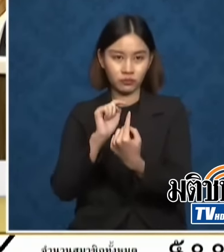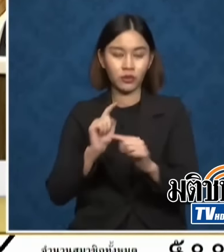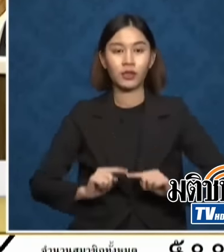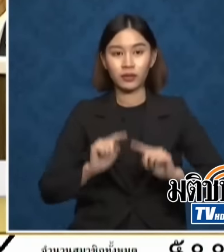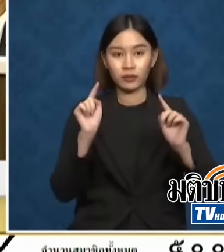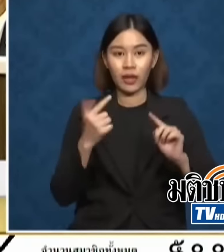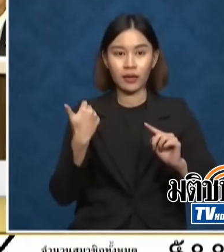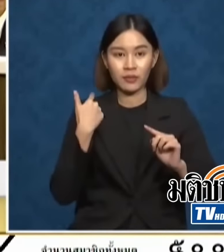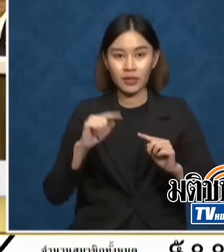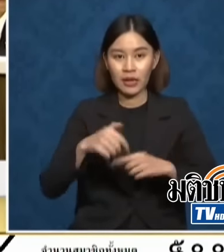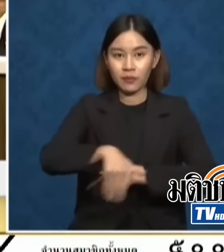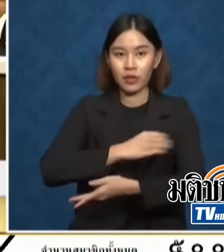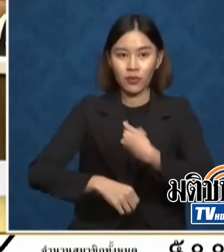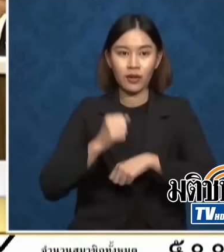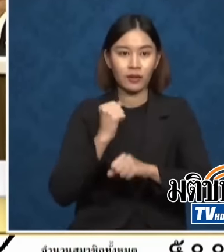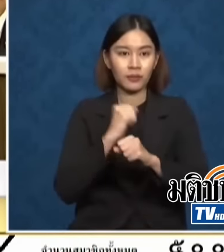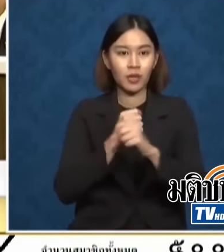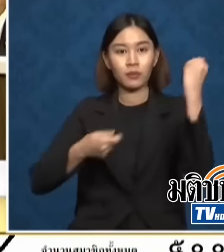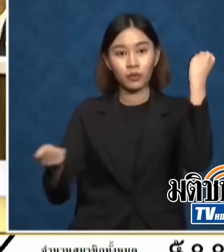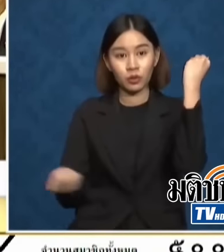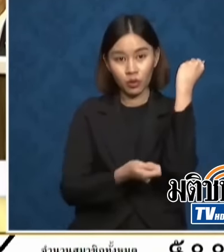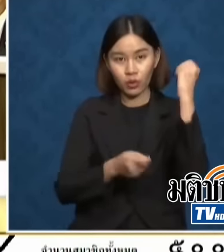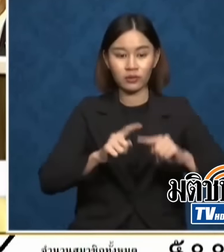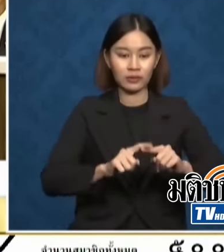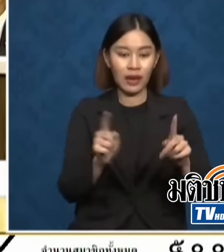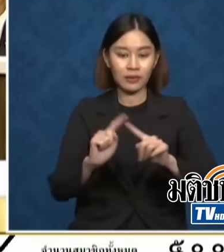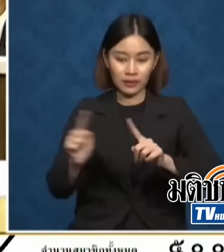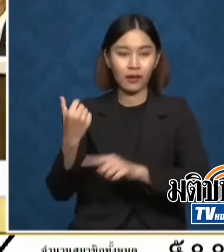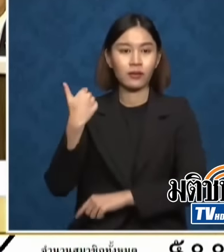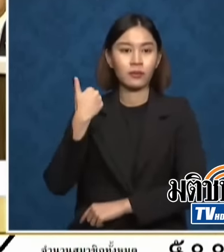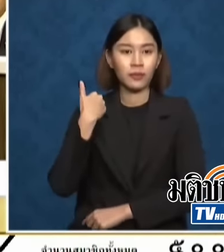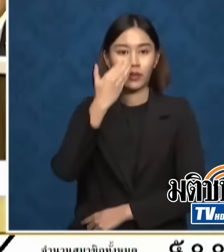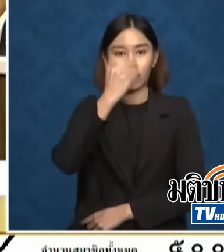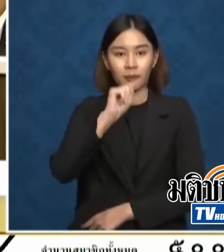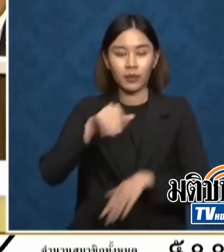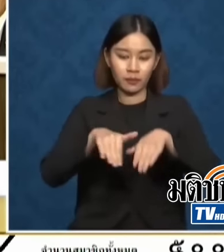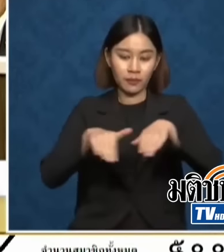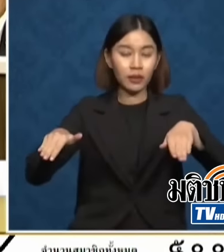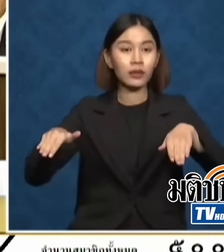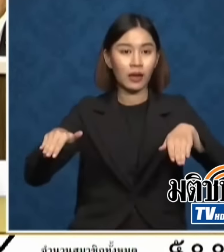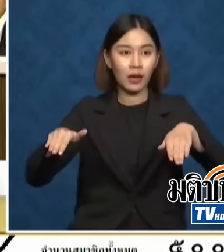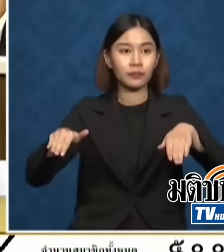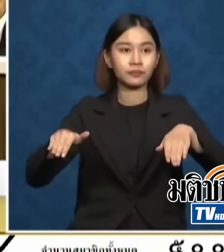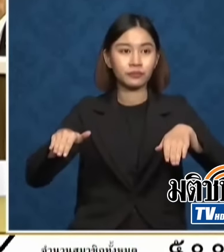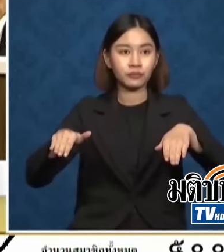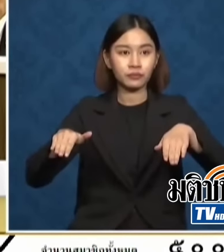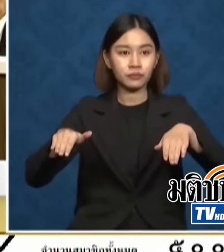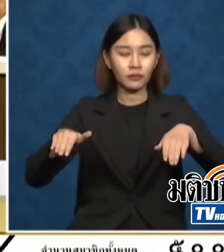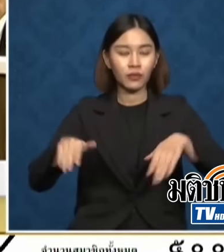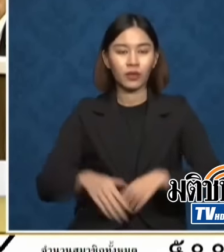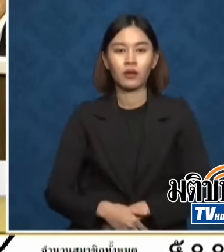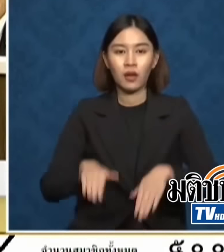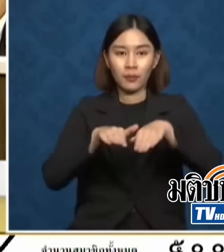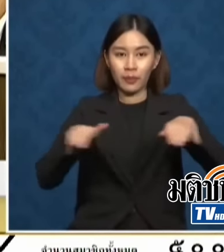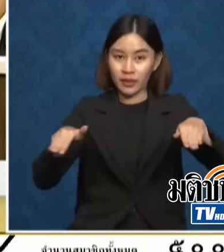แต่ให้มีข้อปฏิบัติและบทลงโทษที่แตกต่างออกไปเพื่อให้มีมาตรการที่รุนแรงเพื่อไม่ให้มี